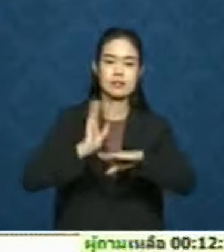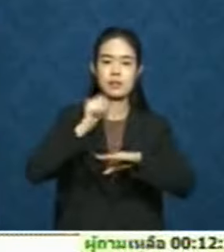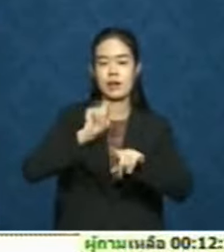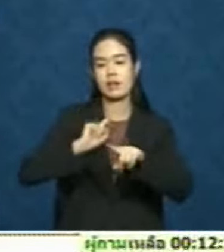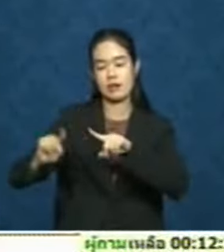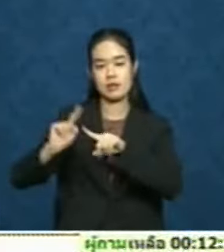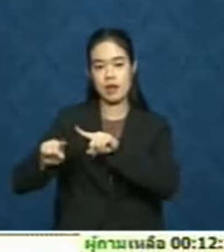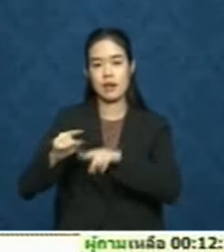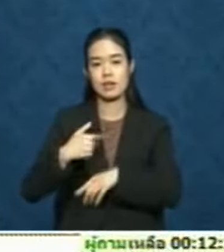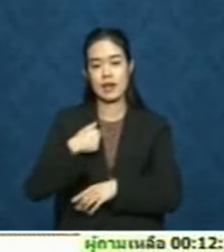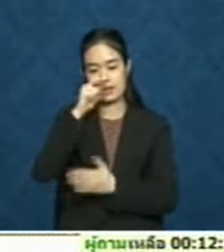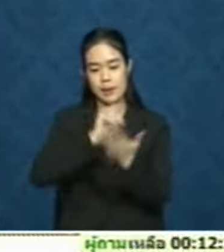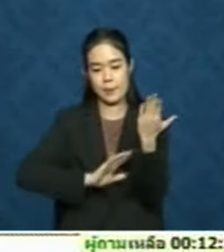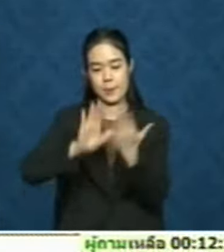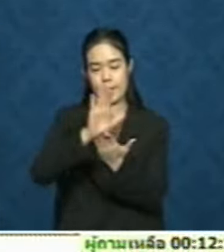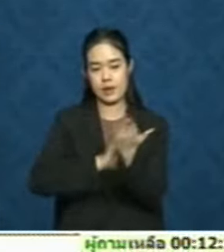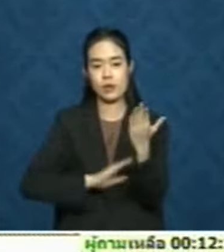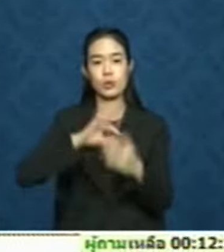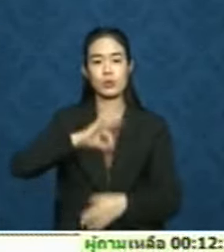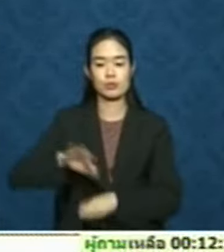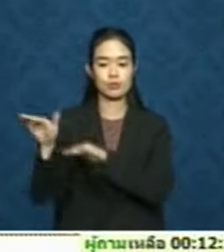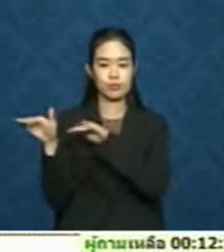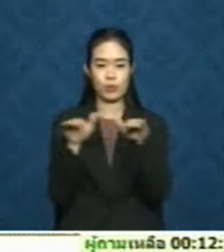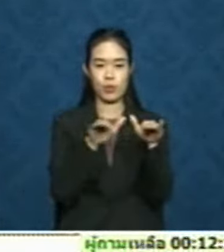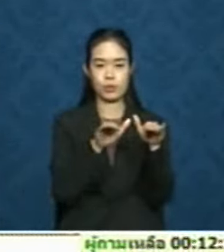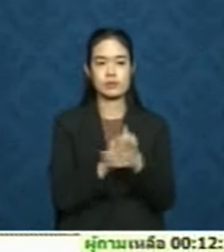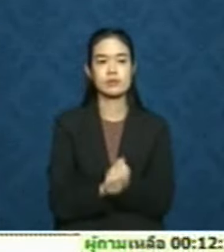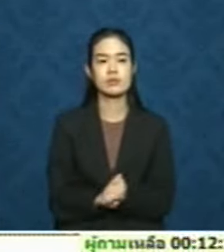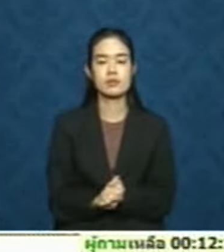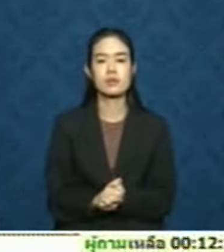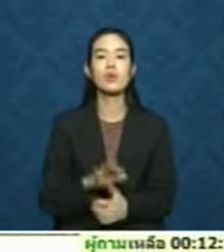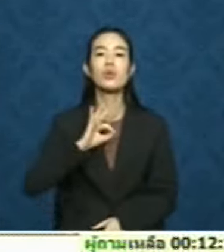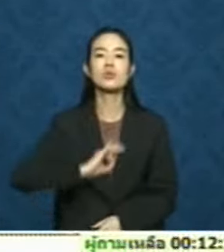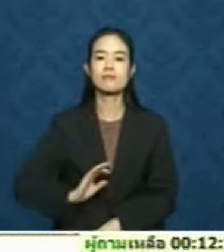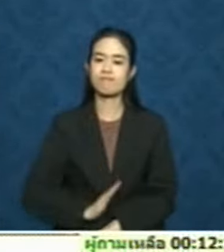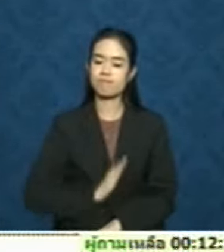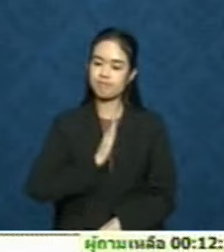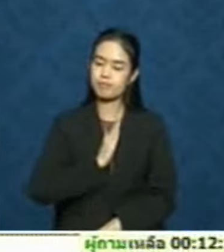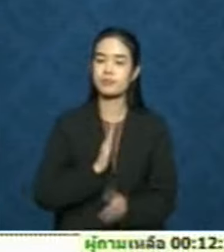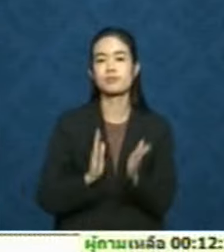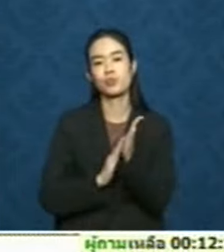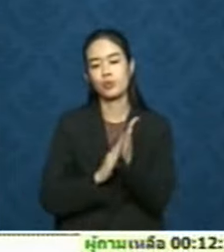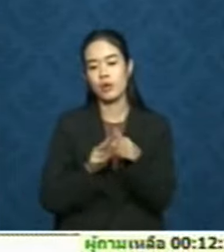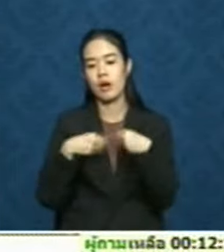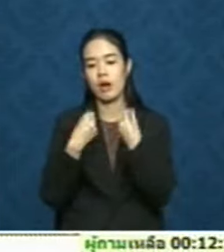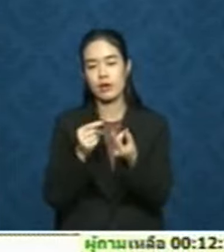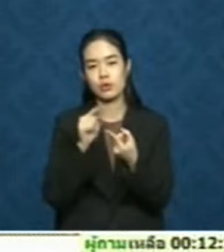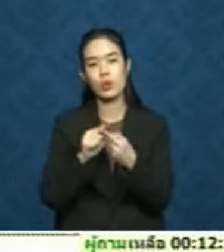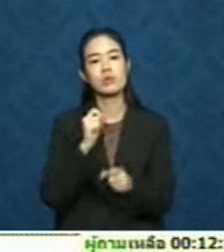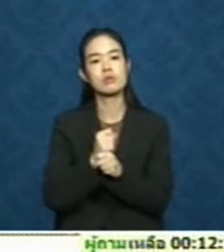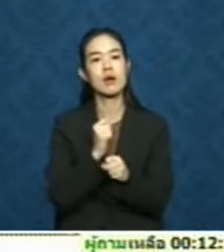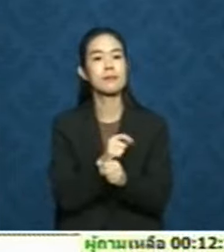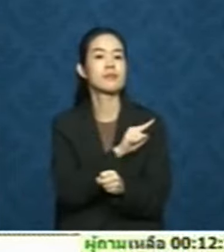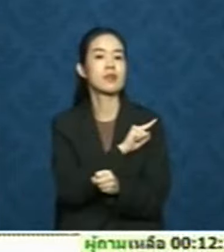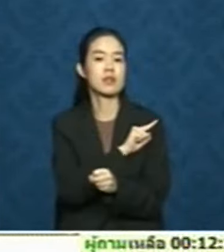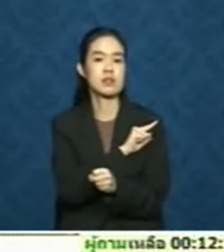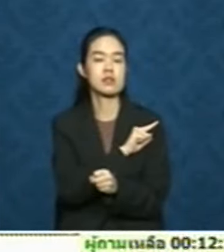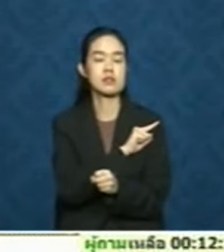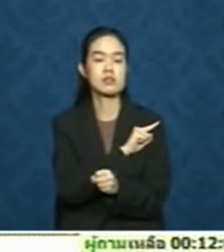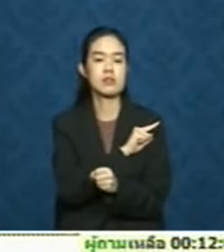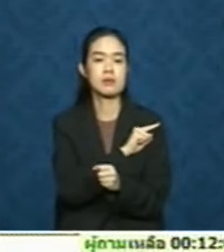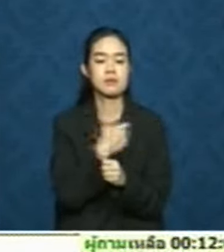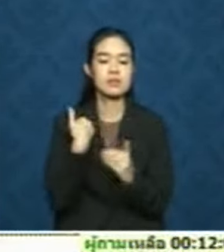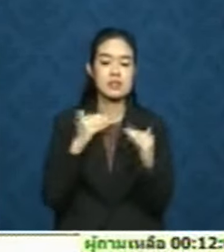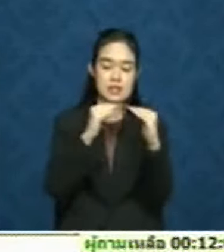มีความพร้อมเพราะนั้นต้องชื่นชมยกย่องสถาบันนี้ว่าเขาได้ทำหน้าที่สิทธิ์ของเขาได้ทำหน้า